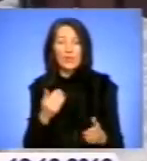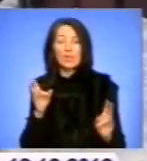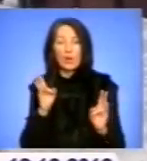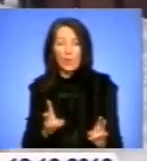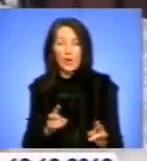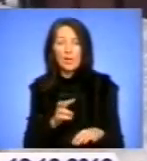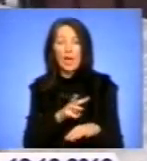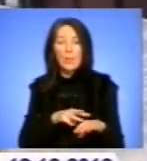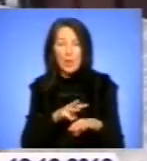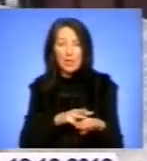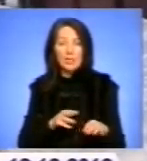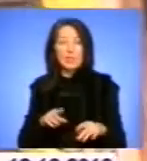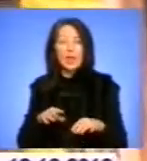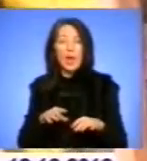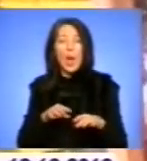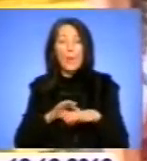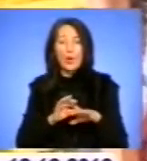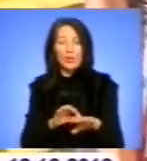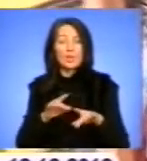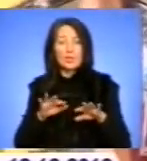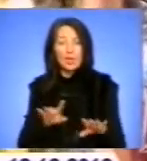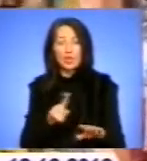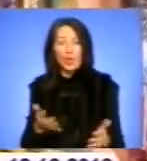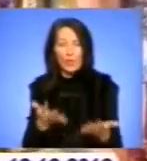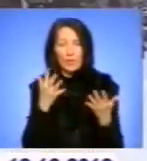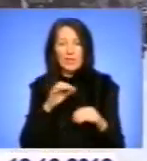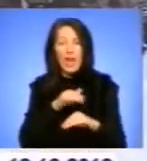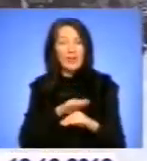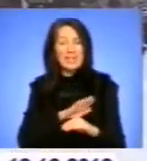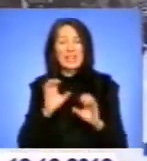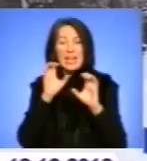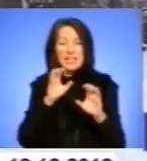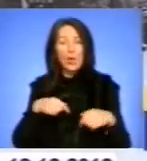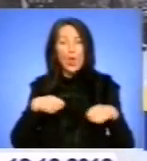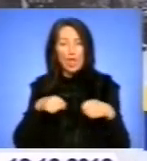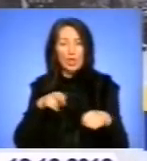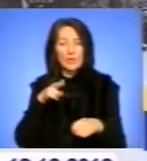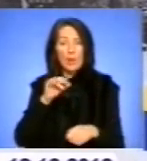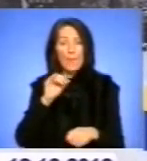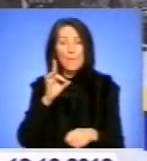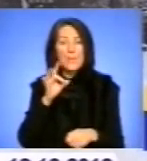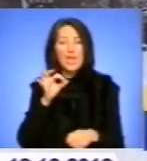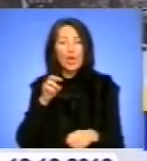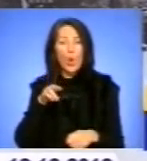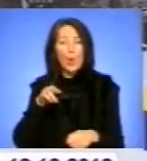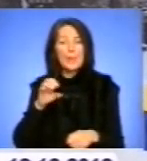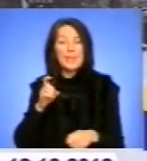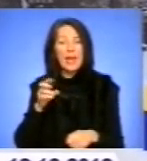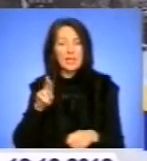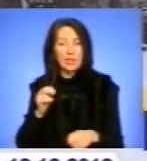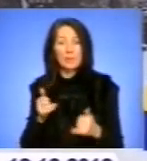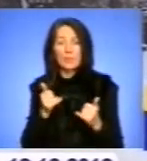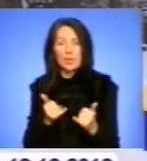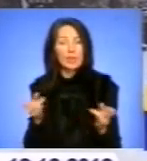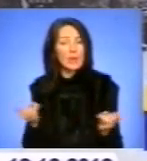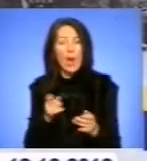дні проводитимуть заходи щодо виявлення фактів незаконної торгівлі піротехнікою. Для здійснення такої діяльності потрібна обов'язкова ліцензія. Також